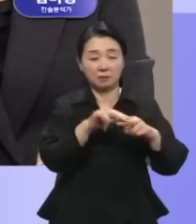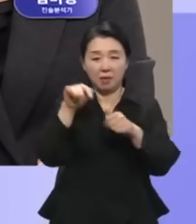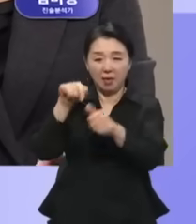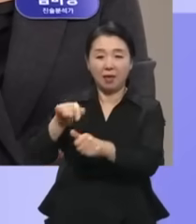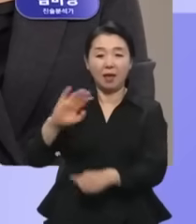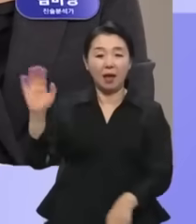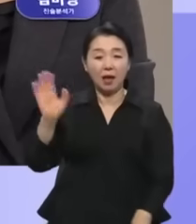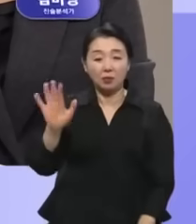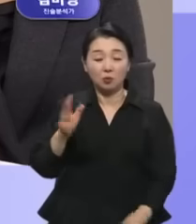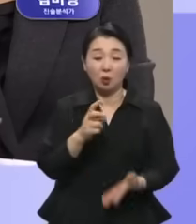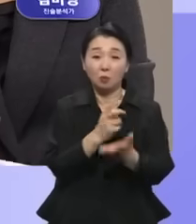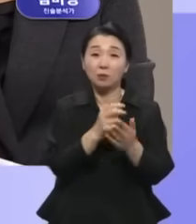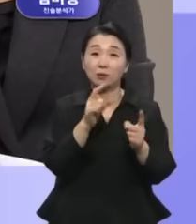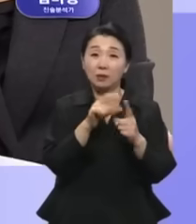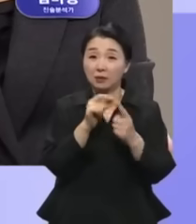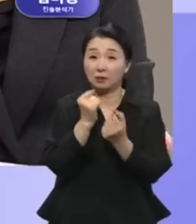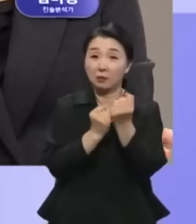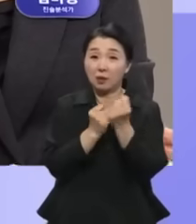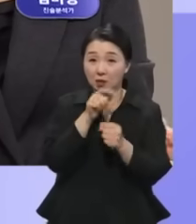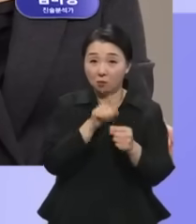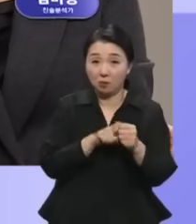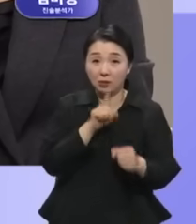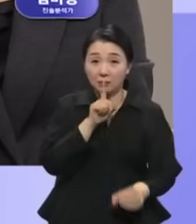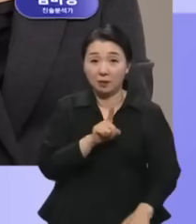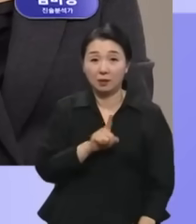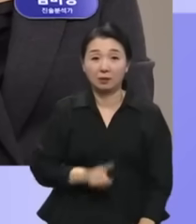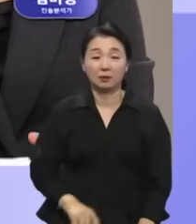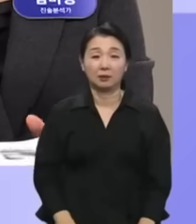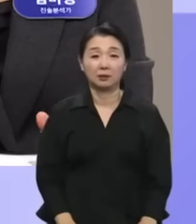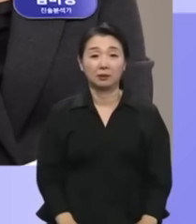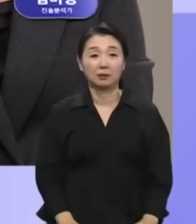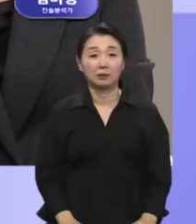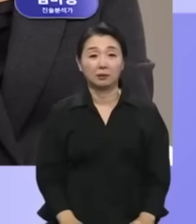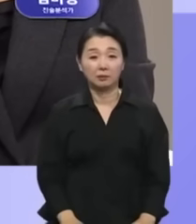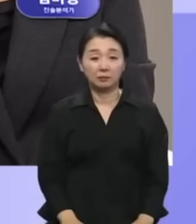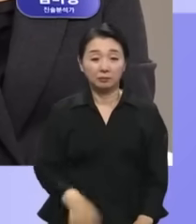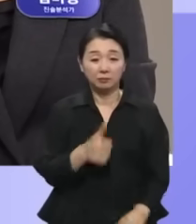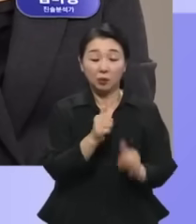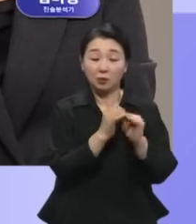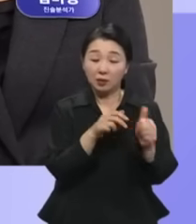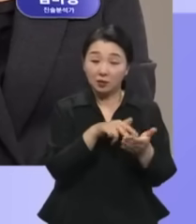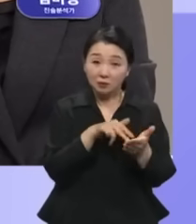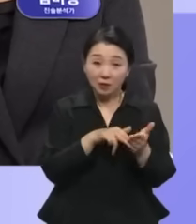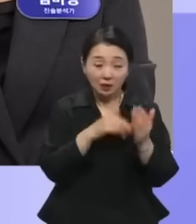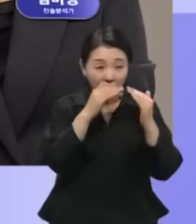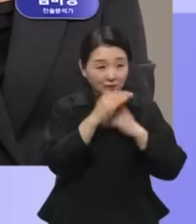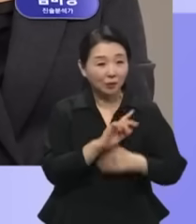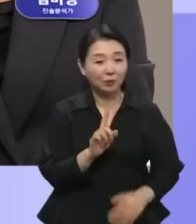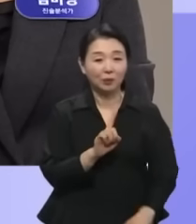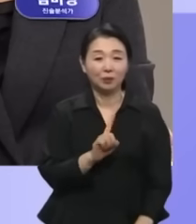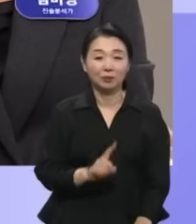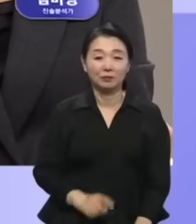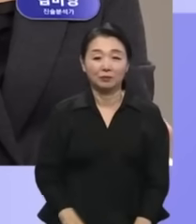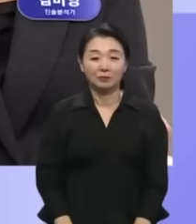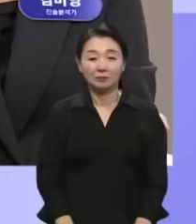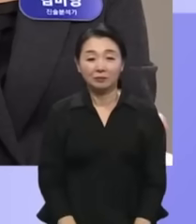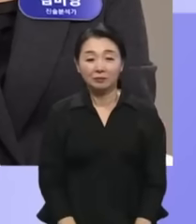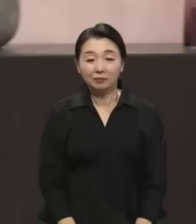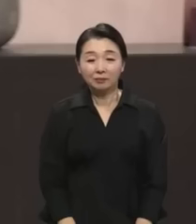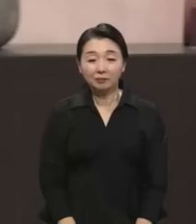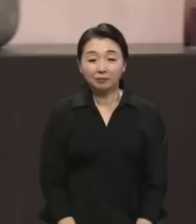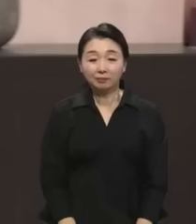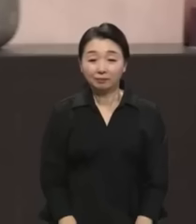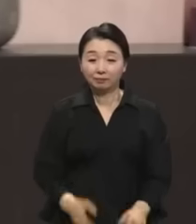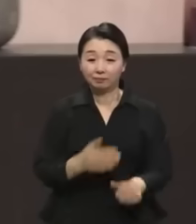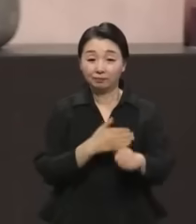설명하기 위험이었다 이렇게도 해명을 했는데 같은 변호사로서이 내용은 어떻게 보셨습니까 어 뭐 정확히 저 상황이